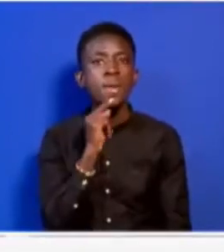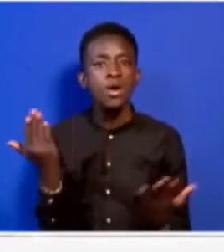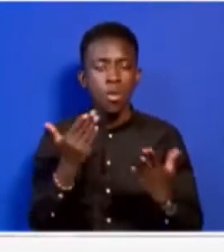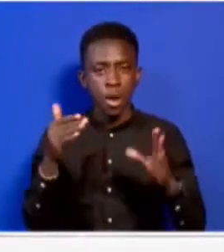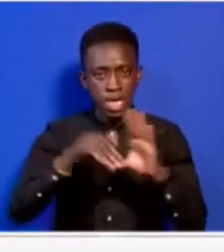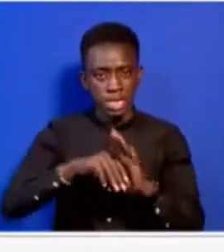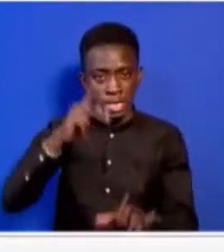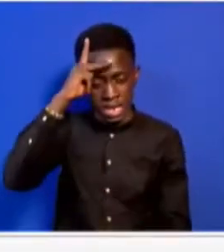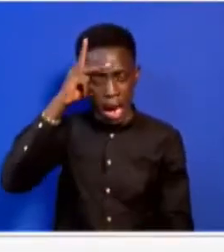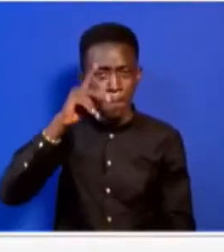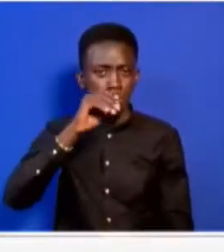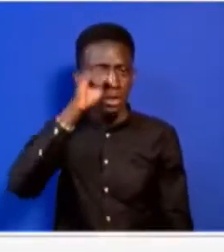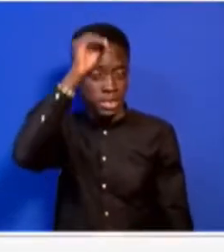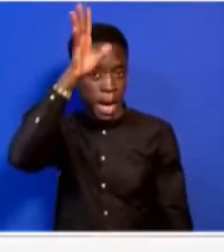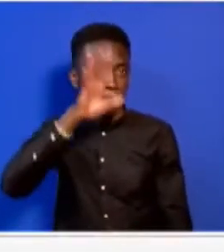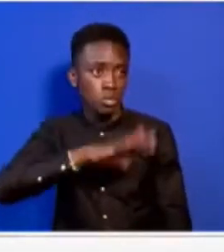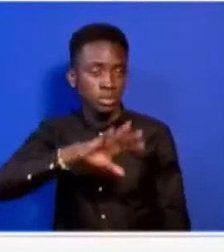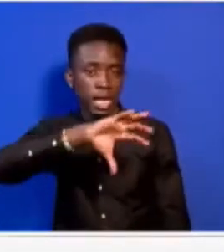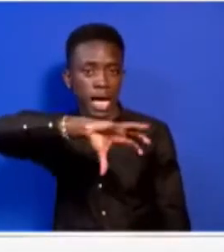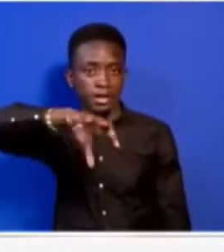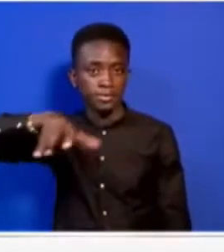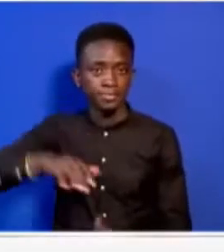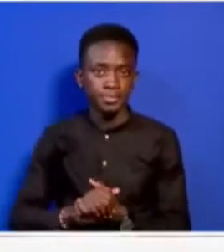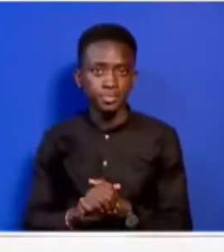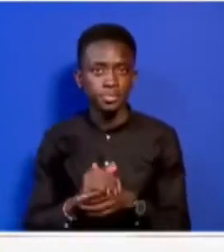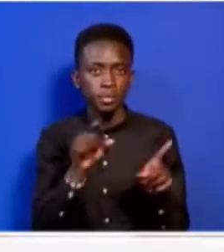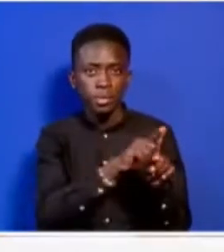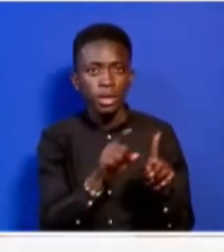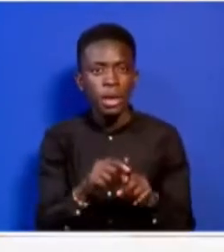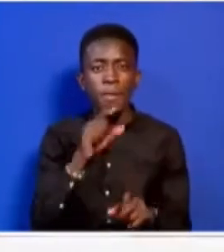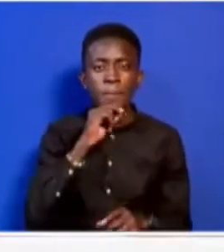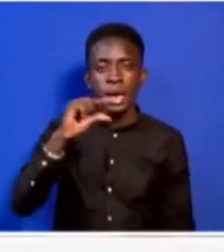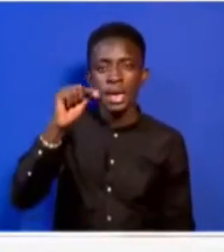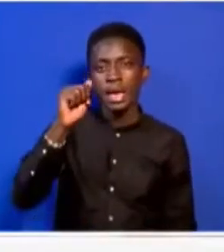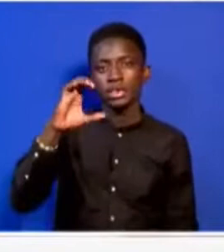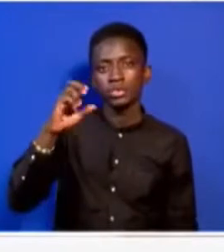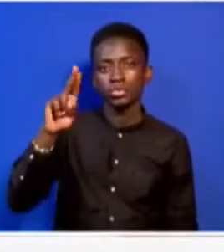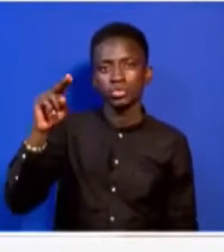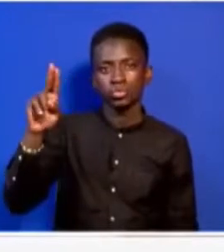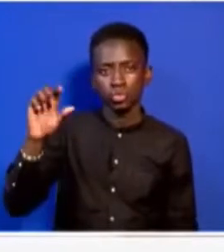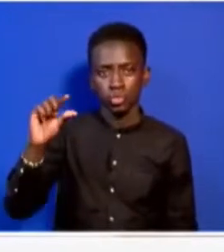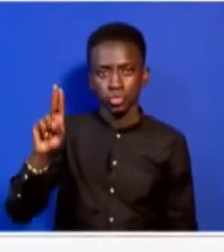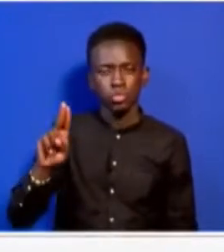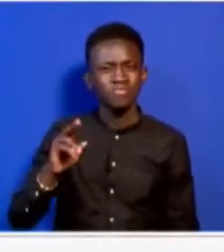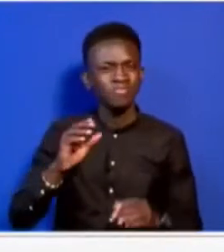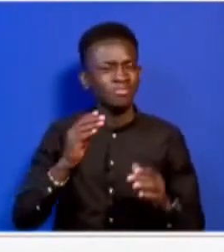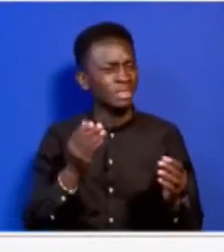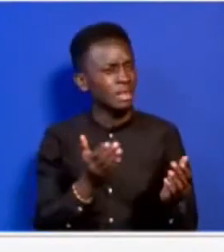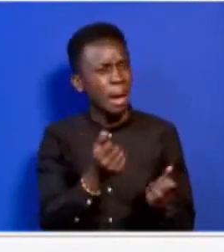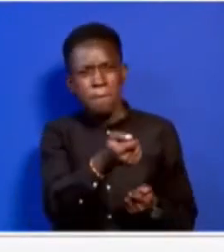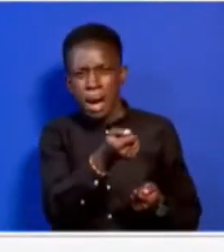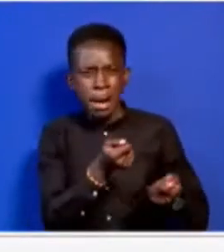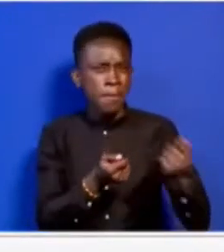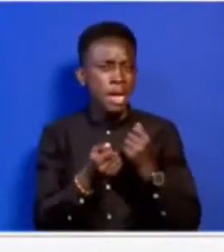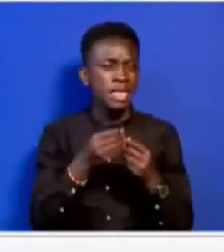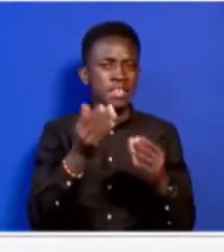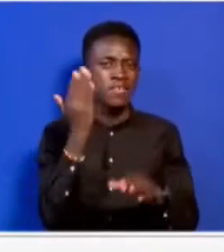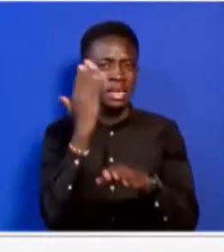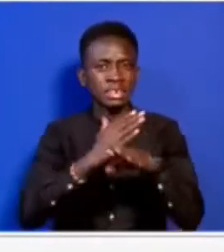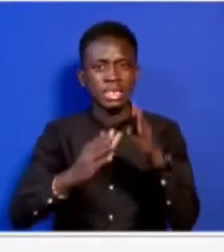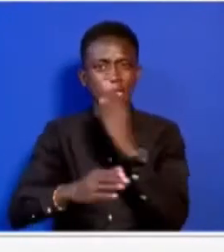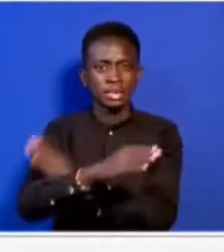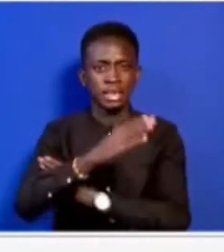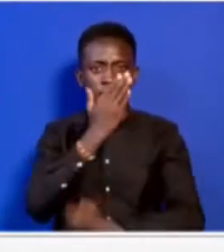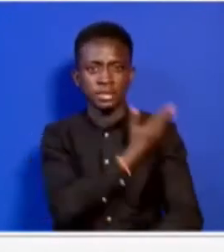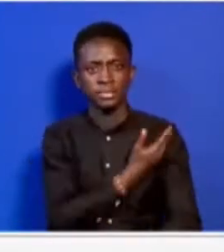Kiambu. Watano hao wanadaiwa kumpiga Gerard Gachugu Jumanne usiku na kumjeruhi vibaya. Gachugu aliaga dunia